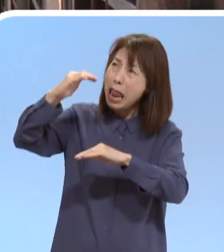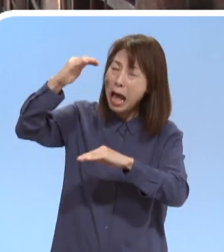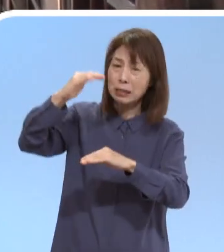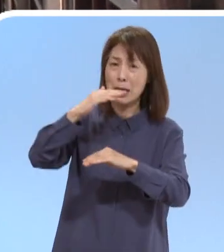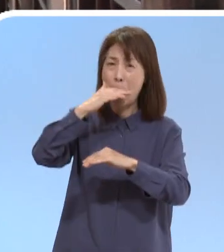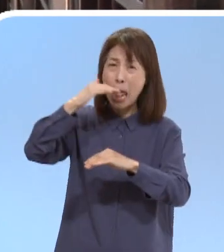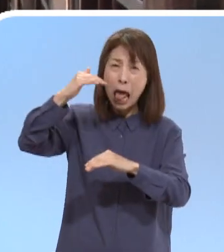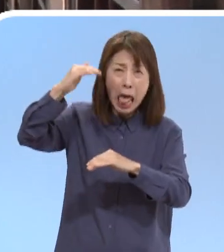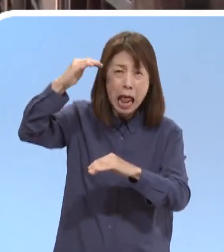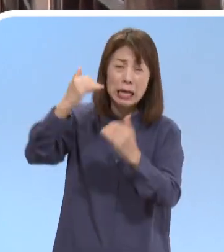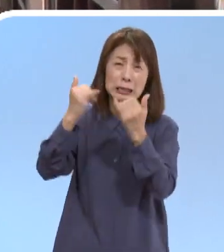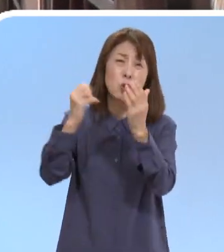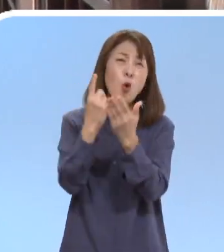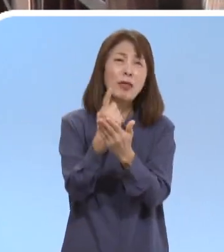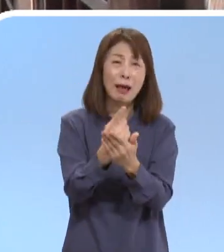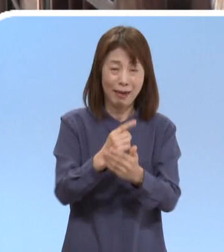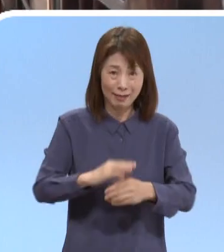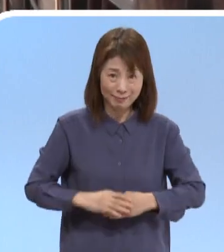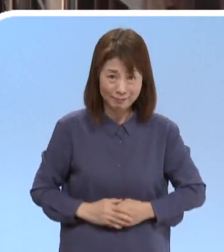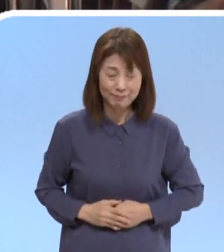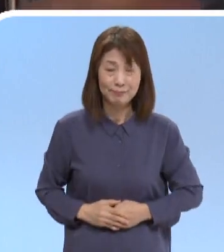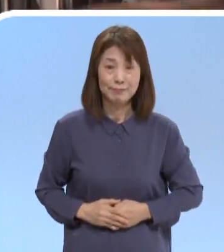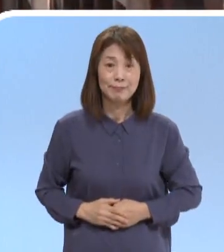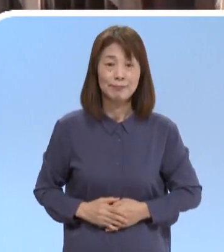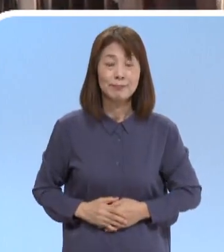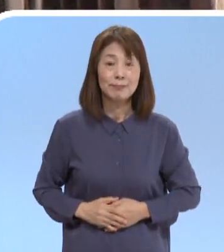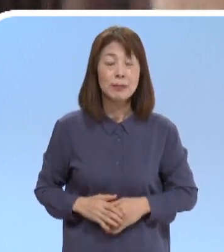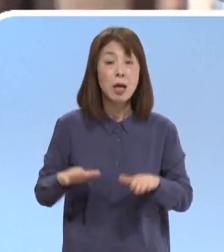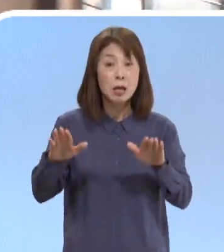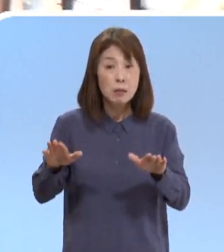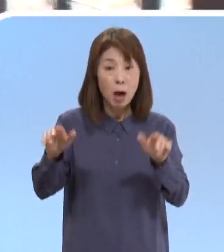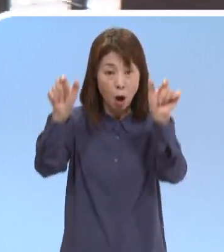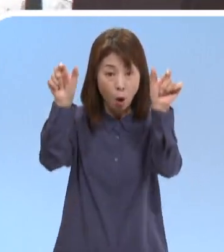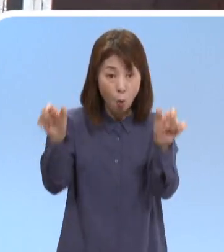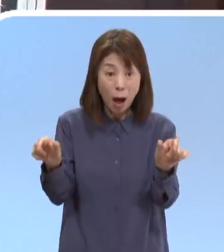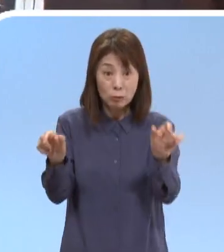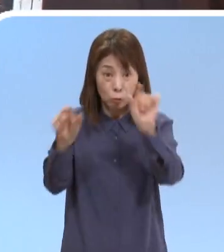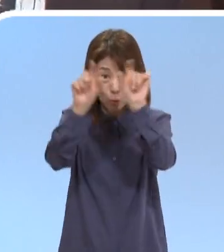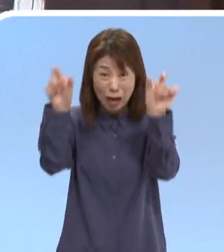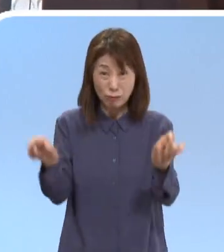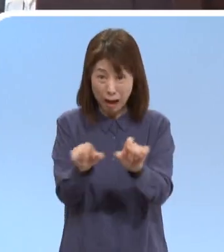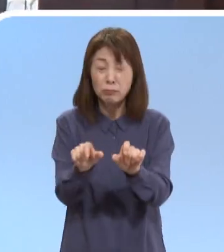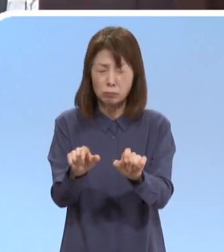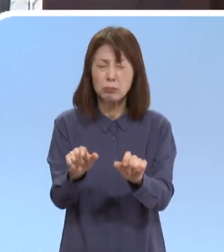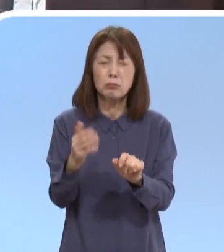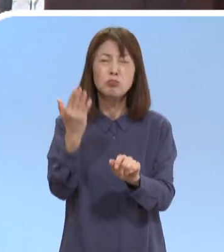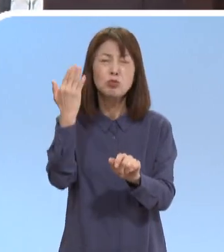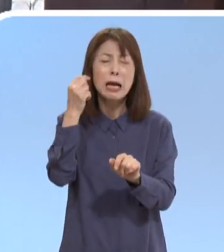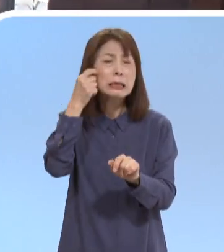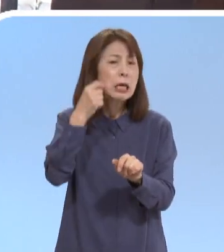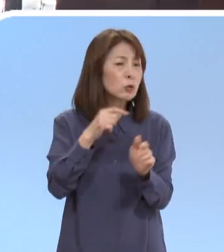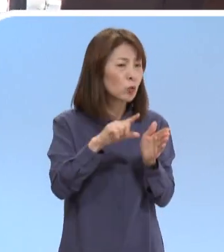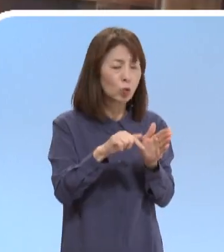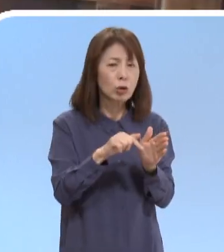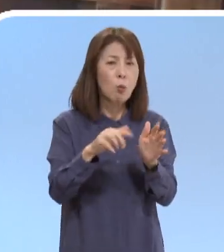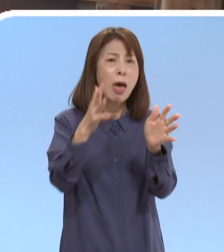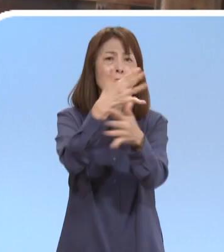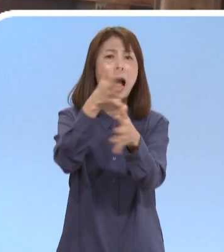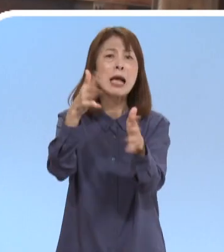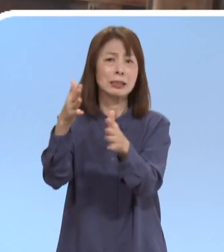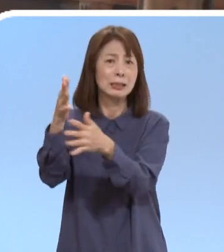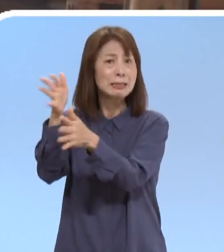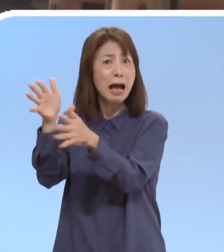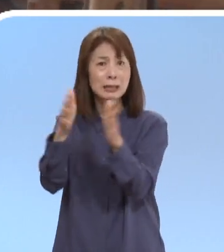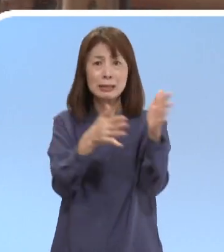まで上がってこられるの。で、今こうやって窓枠ついてますけど、はいはい、江戸時代にはここは窓枠ないんです。も